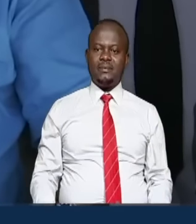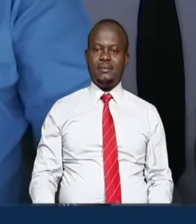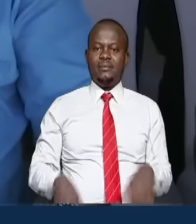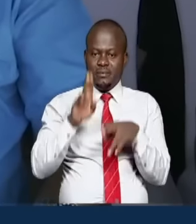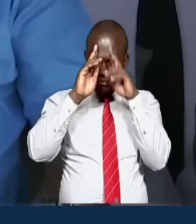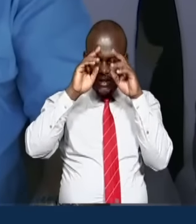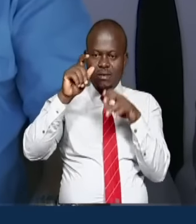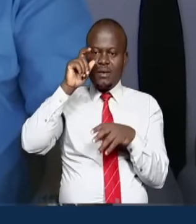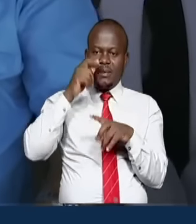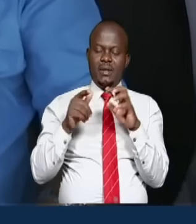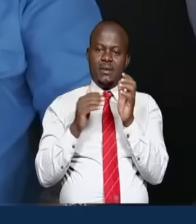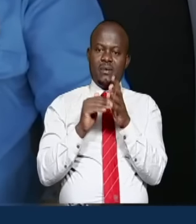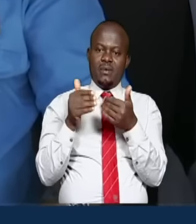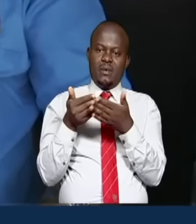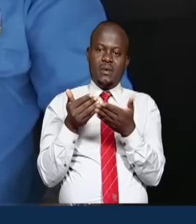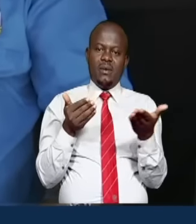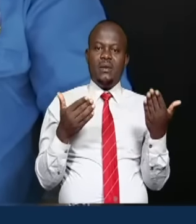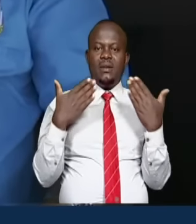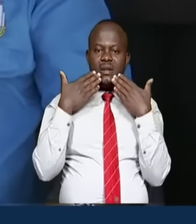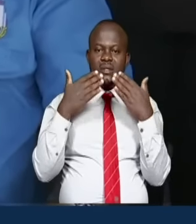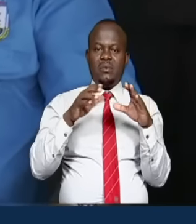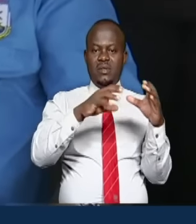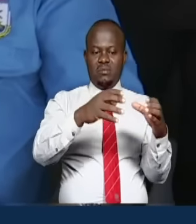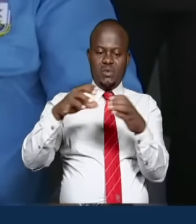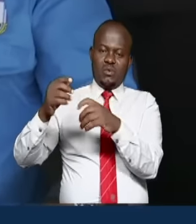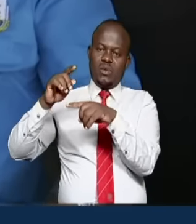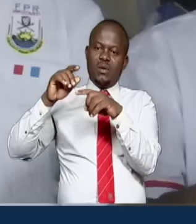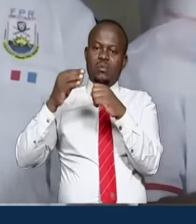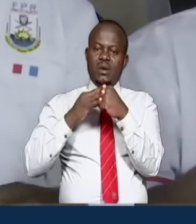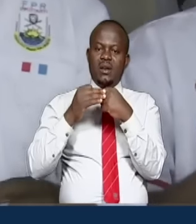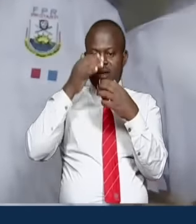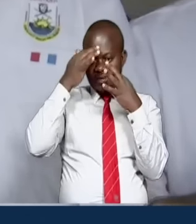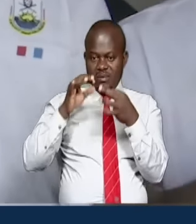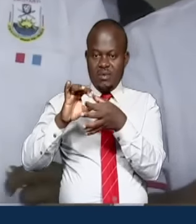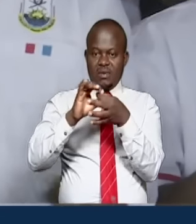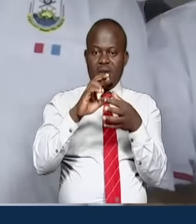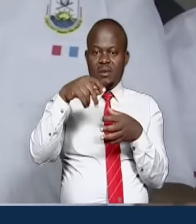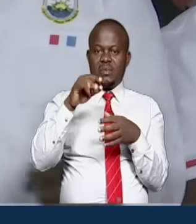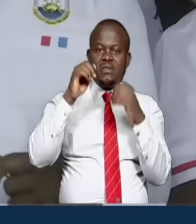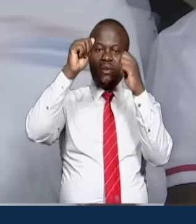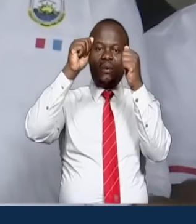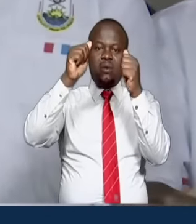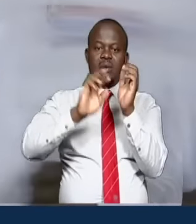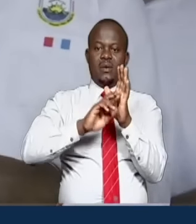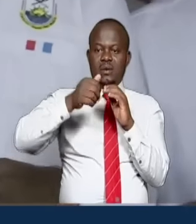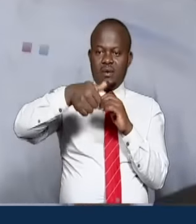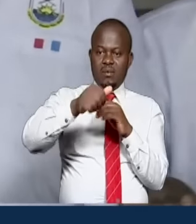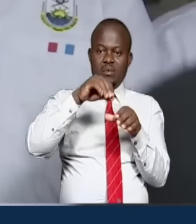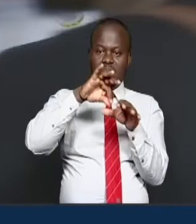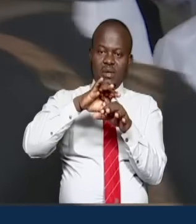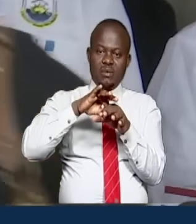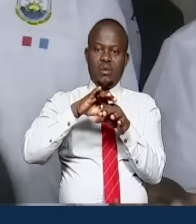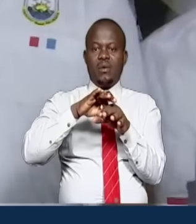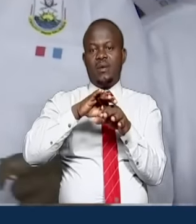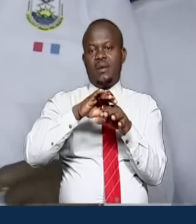Nyakubahwa Paul Kagame kandi yashimiye imitwe umunani ya politiki yahisemo kwifatanya na FPR kwamamaza umukandida wayo mu matora y'umukuru